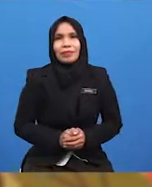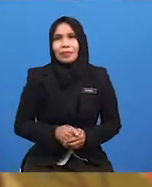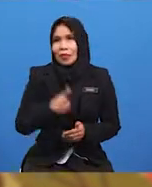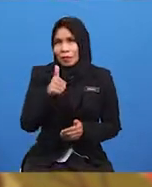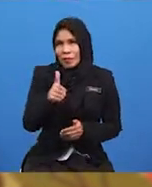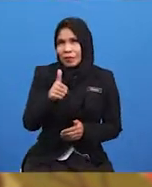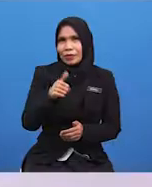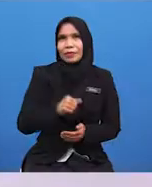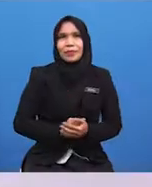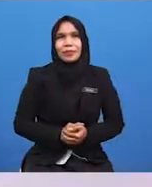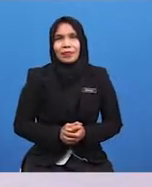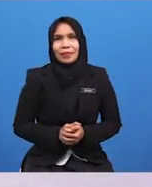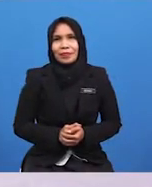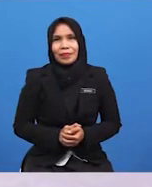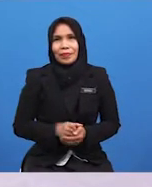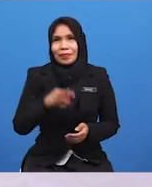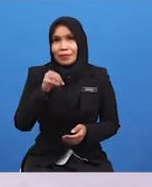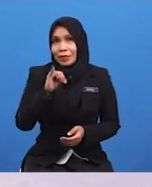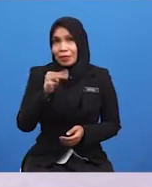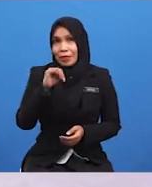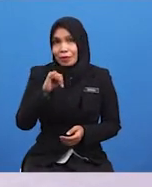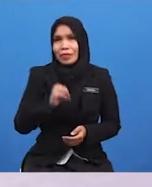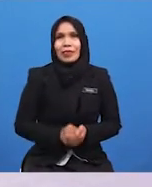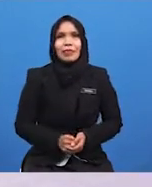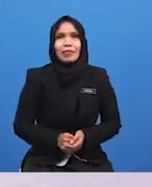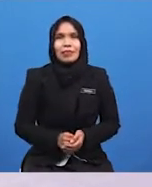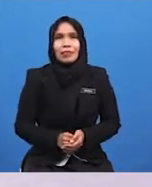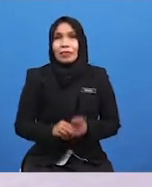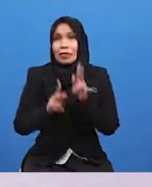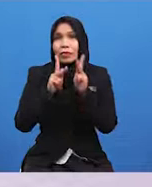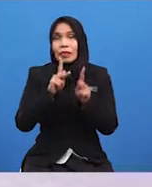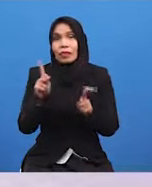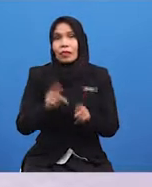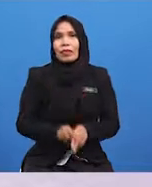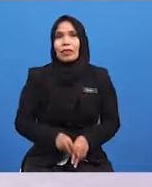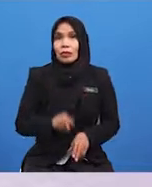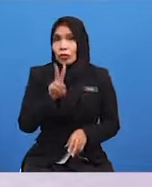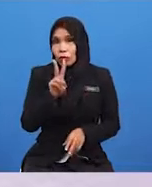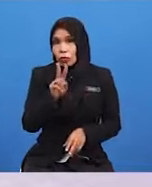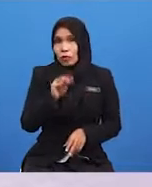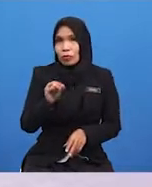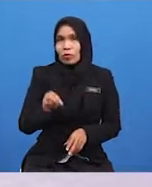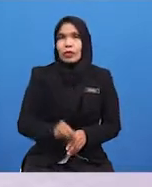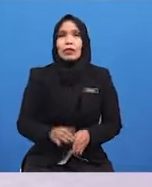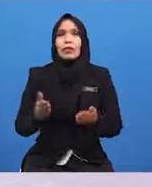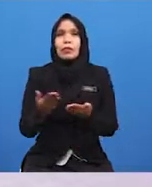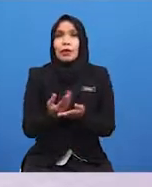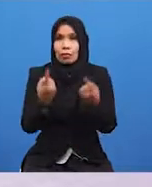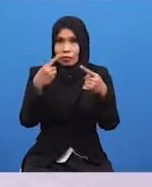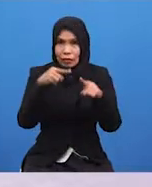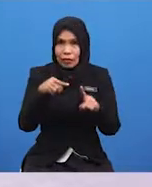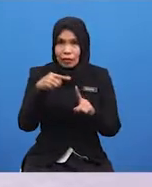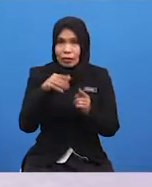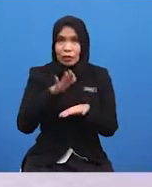bagus Mimi Mimi katakan Duh murid baru ini datang